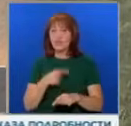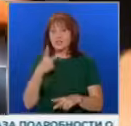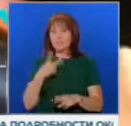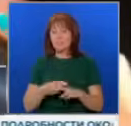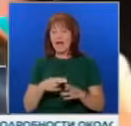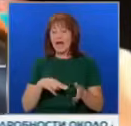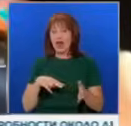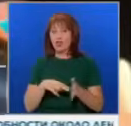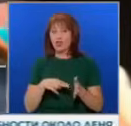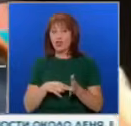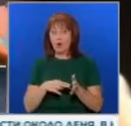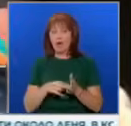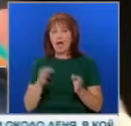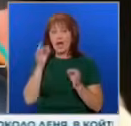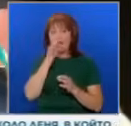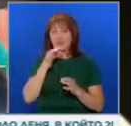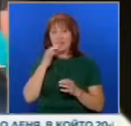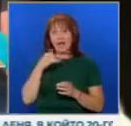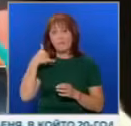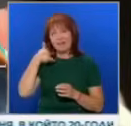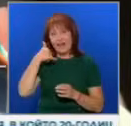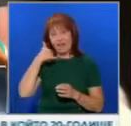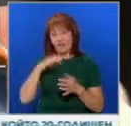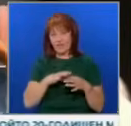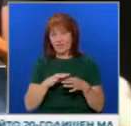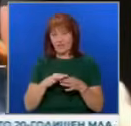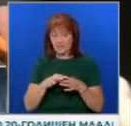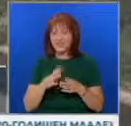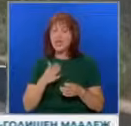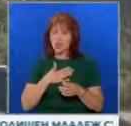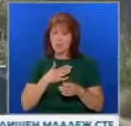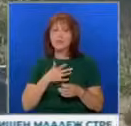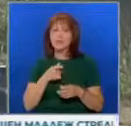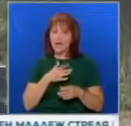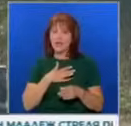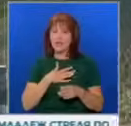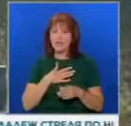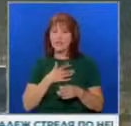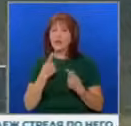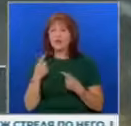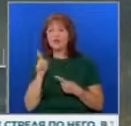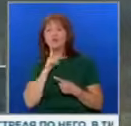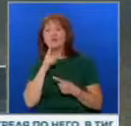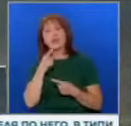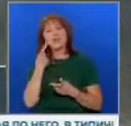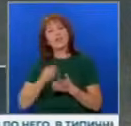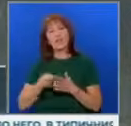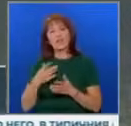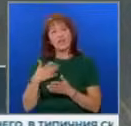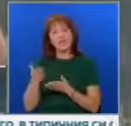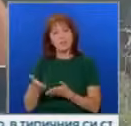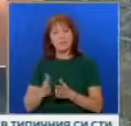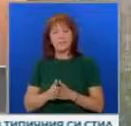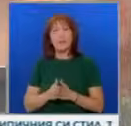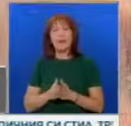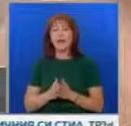селото. Плюс това, като няма мобилни оператори, то имаше и обхват за всички. Това не е вярно, абсолютно не е вярно това. В крайно частично има обхват.